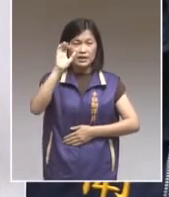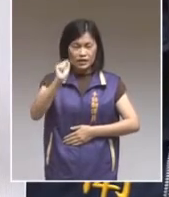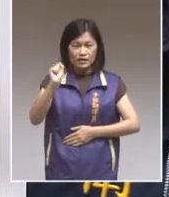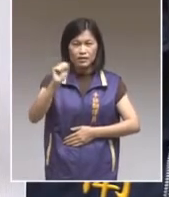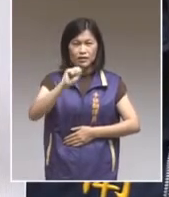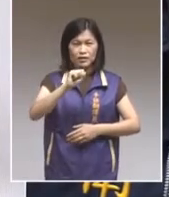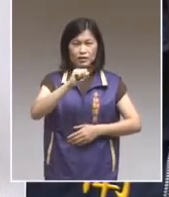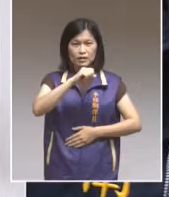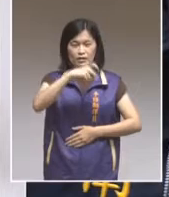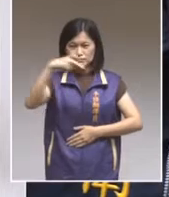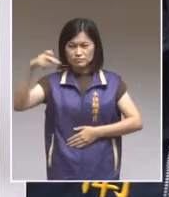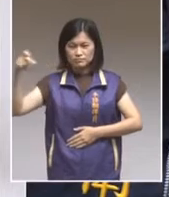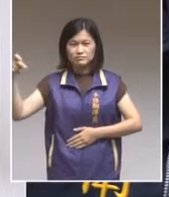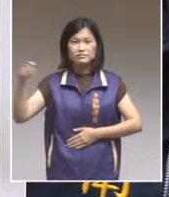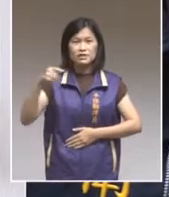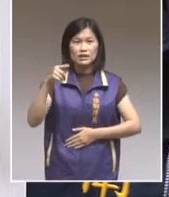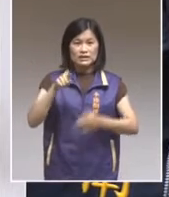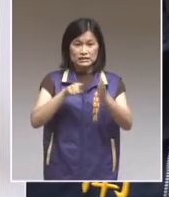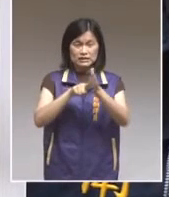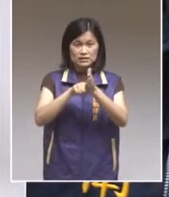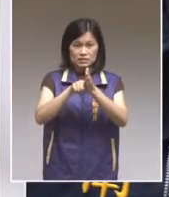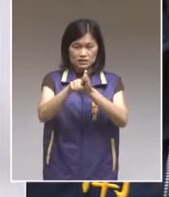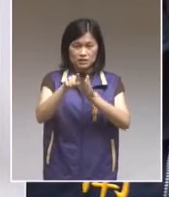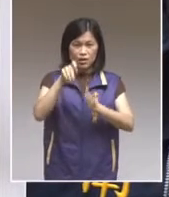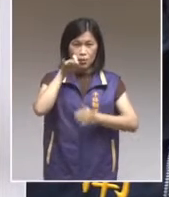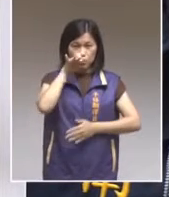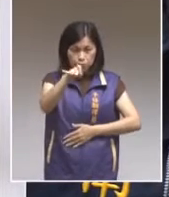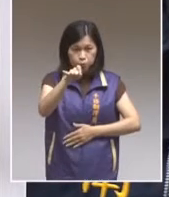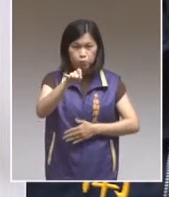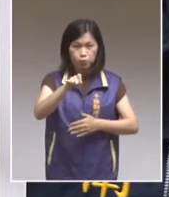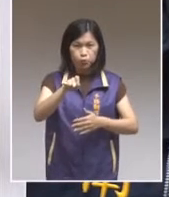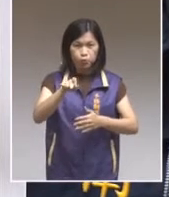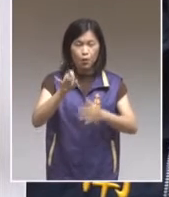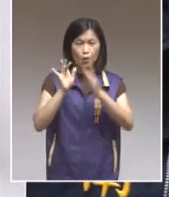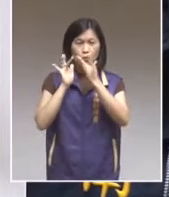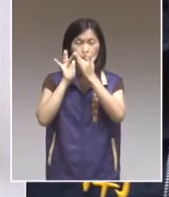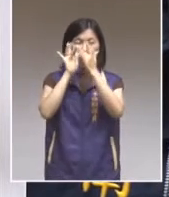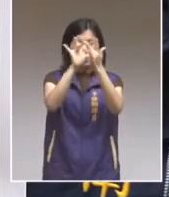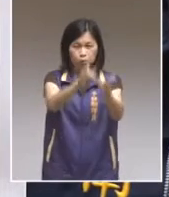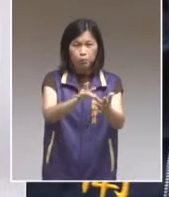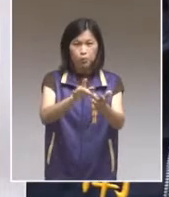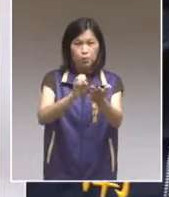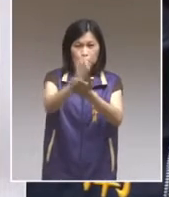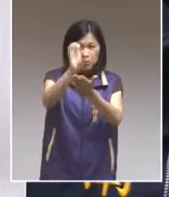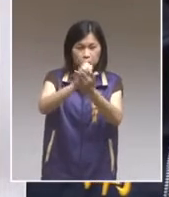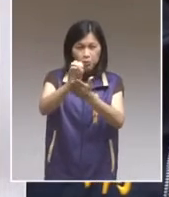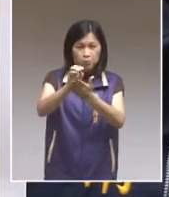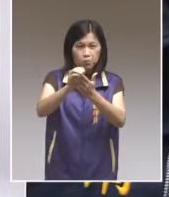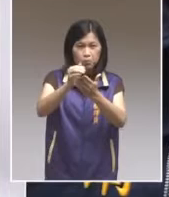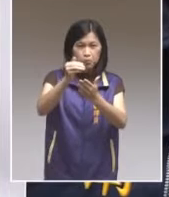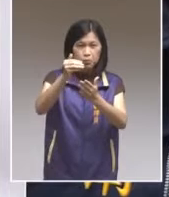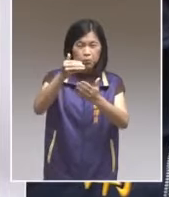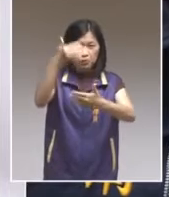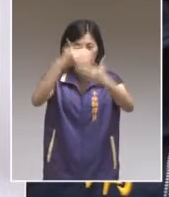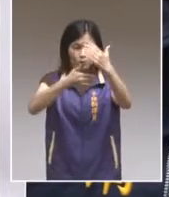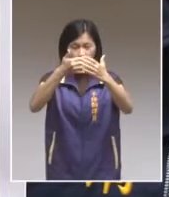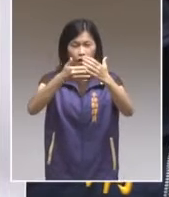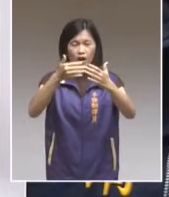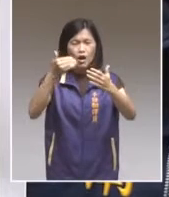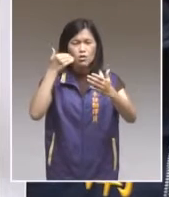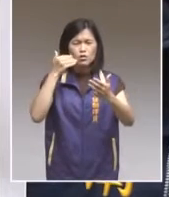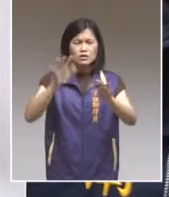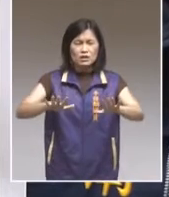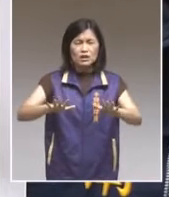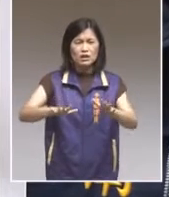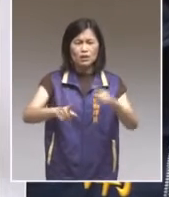bbs.cdc.gov.tw。 那主要把它点进去之后，就会连结到相关的一些通报画面。那这个意义是在于由于现在通报的量